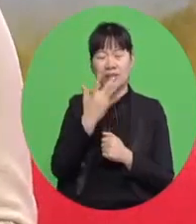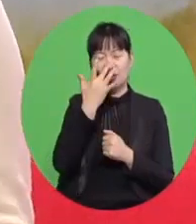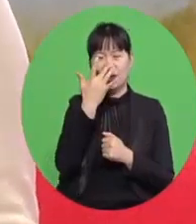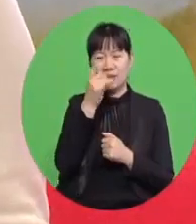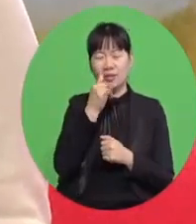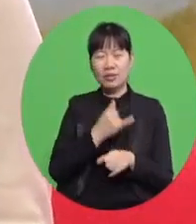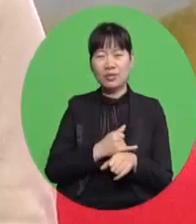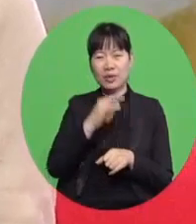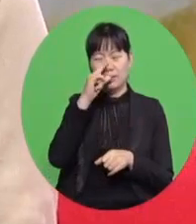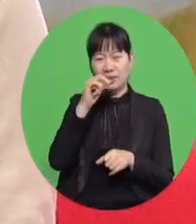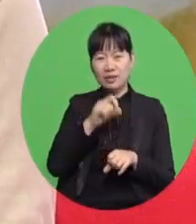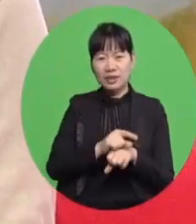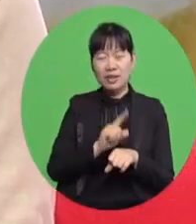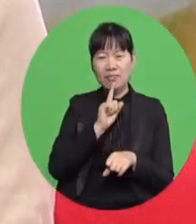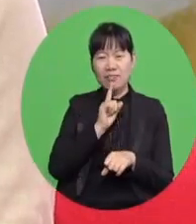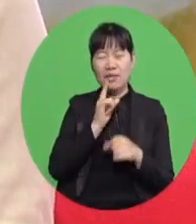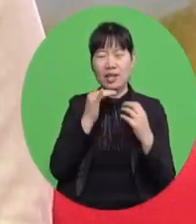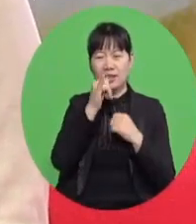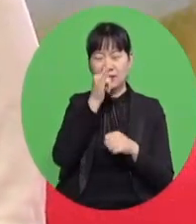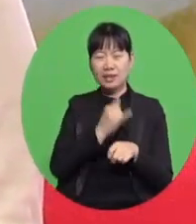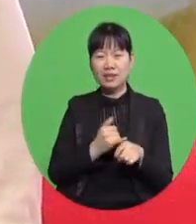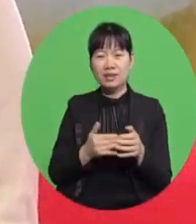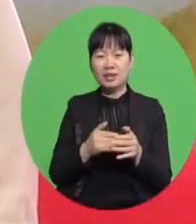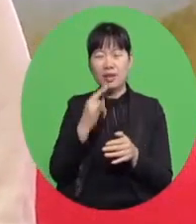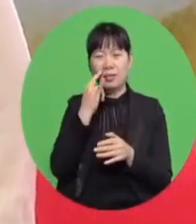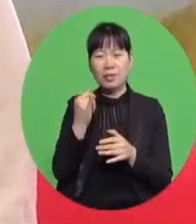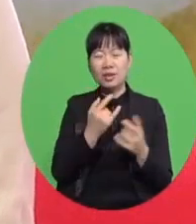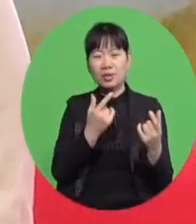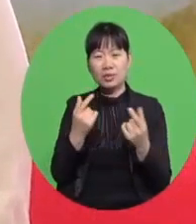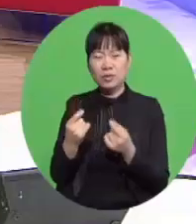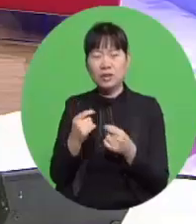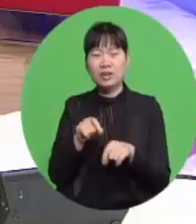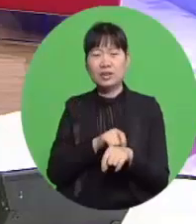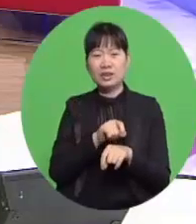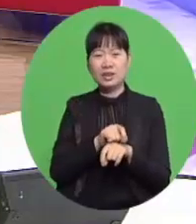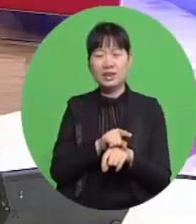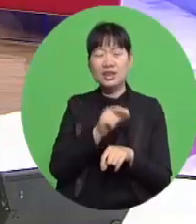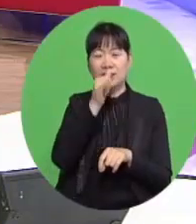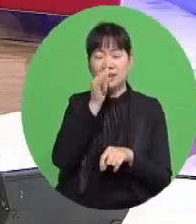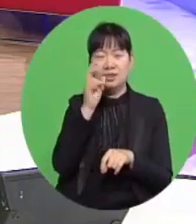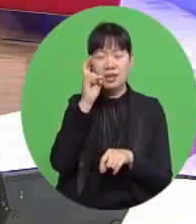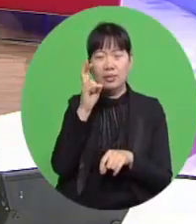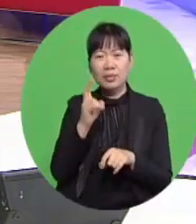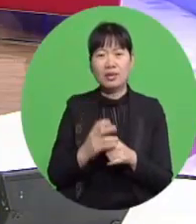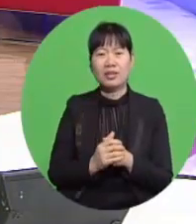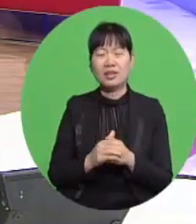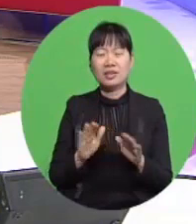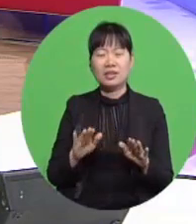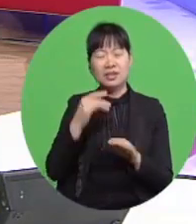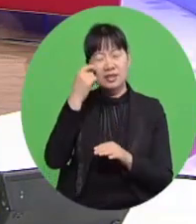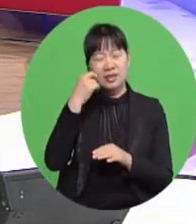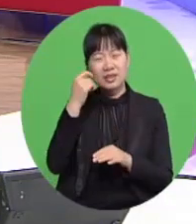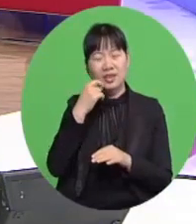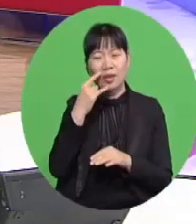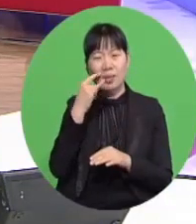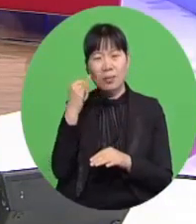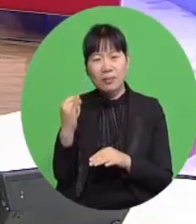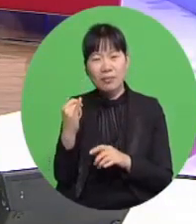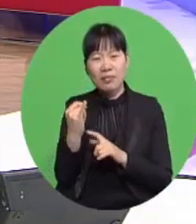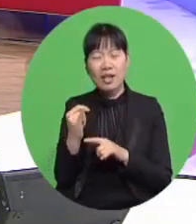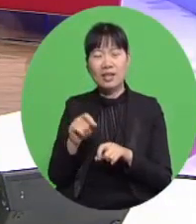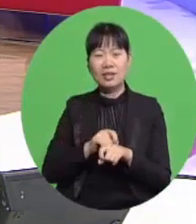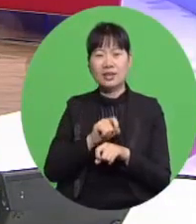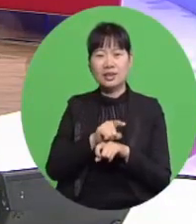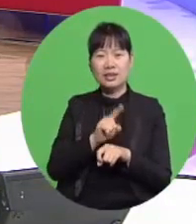우리가 항상 그 민감성 얘기를 많이 네. 하는데 엄마들의 공통적인 특징도 있을 것 같거든요. 네, 맞아요. 그래서 징징거리는 엄마들의